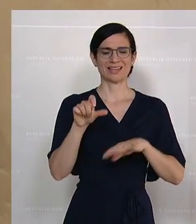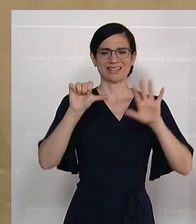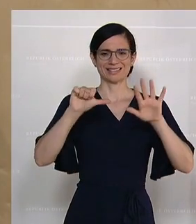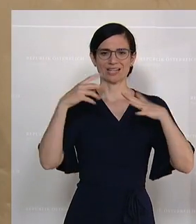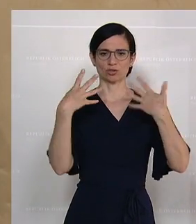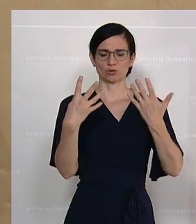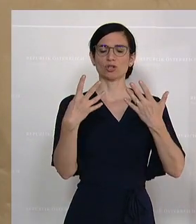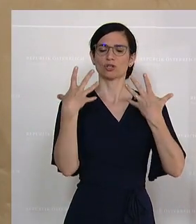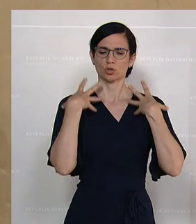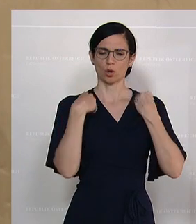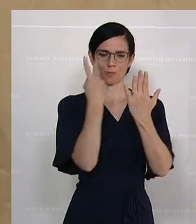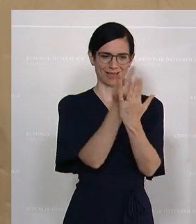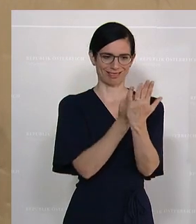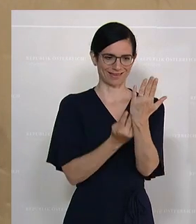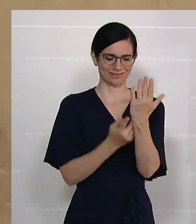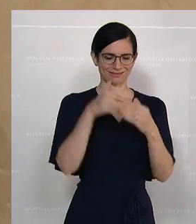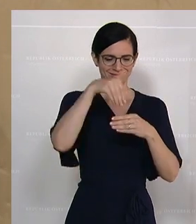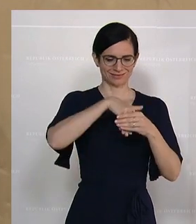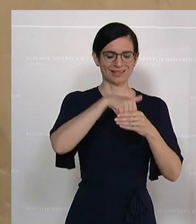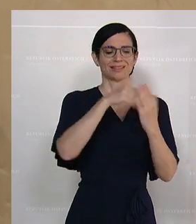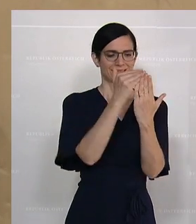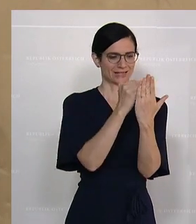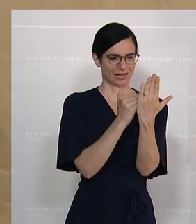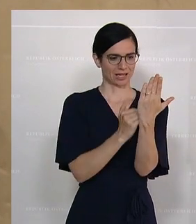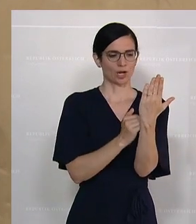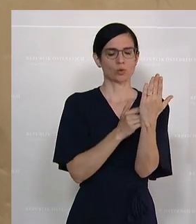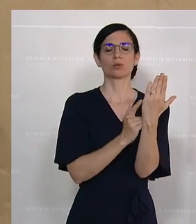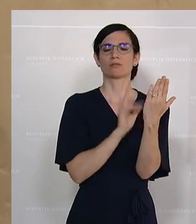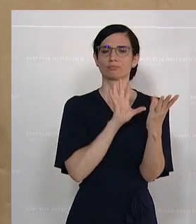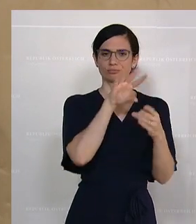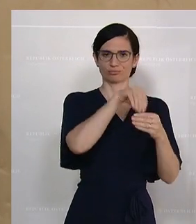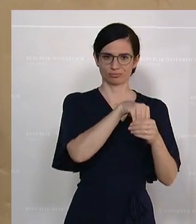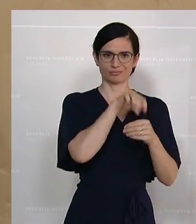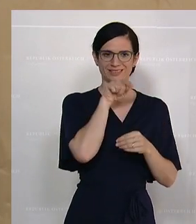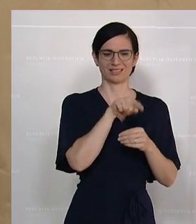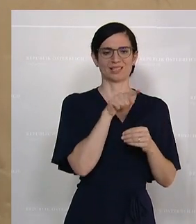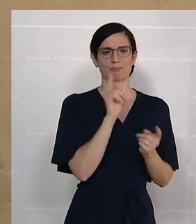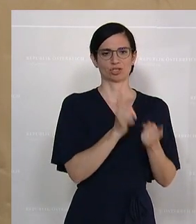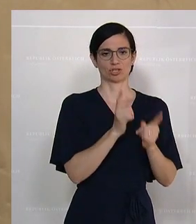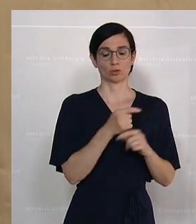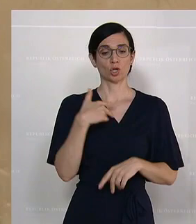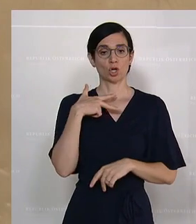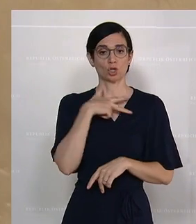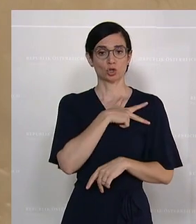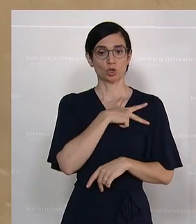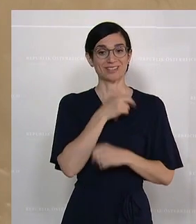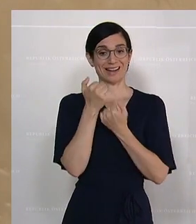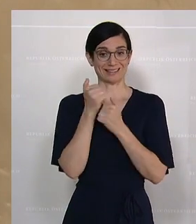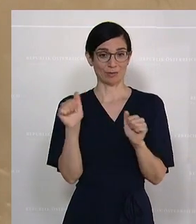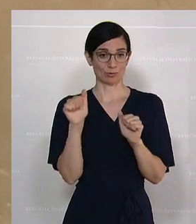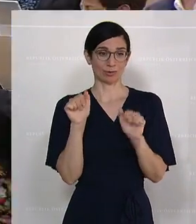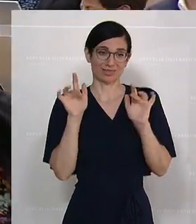zu lesen da wäre eine solche regelung drinnen und wenn die sozialdemokratie an der macht wäre